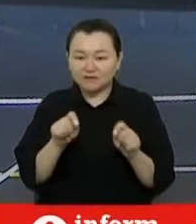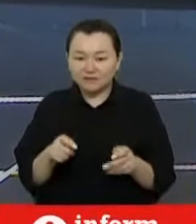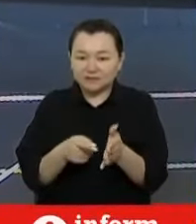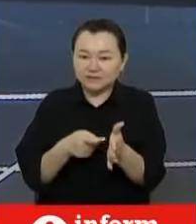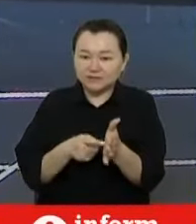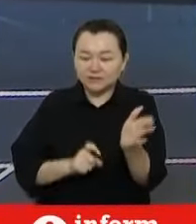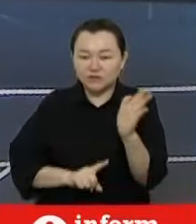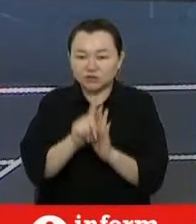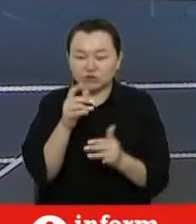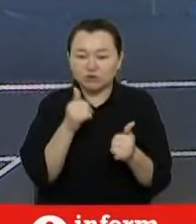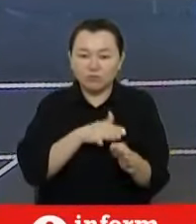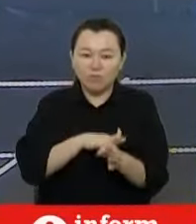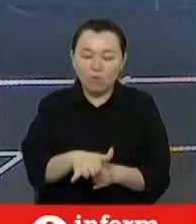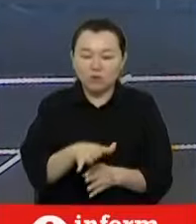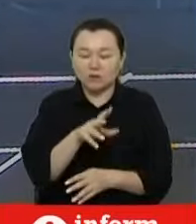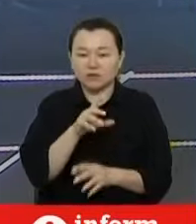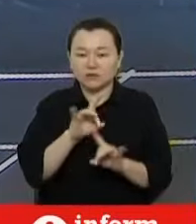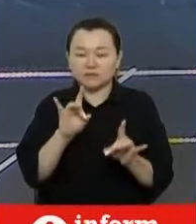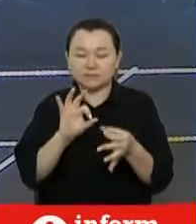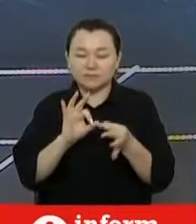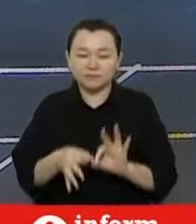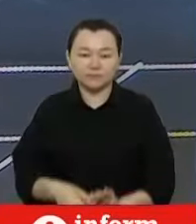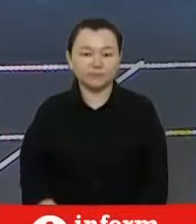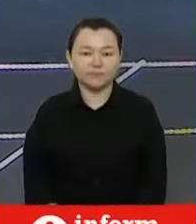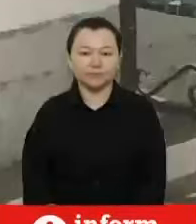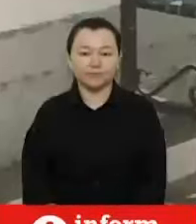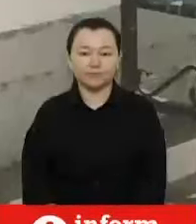бастады. Толығырақ әріптесім Махаббат Нұржанқызы айтып берсін.